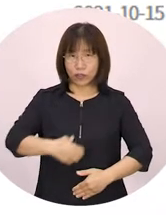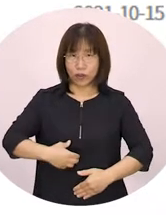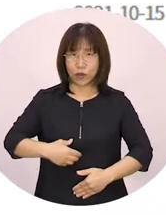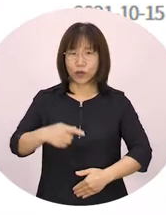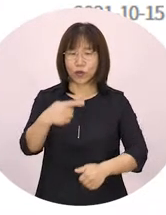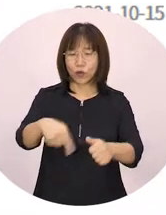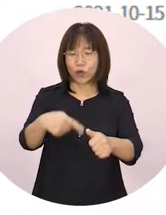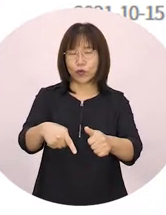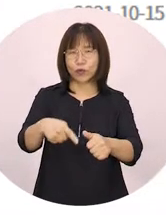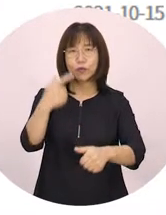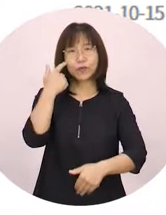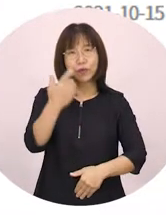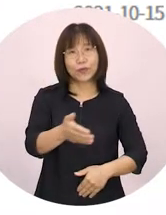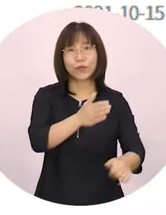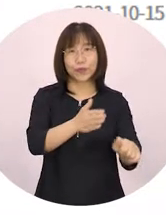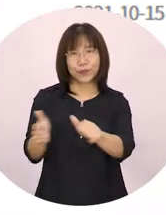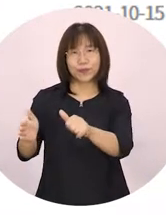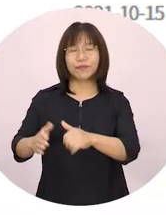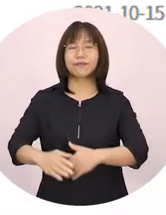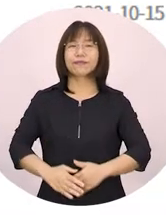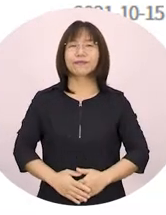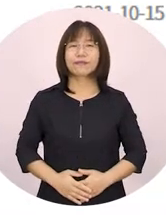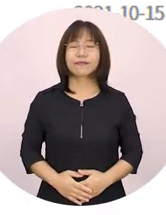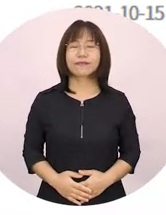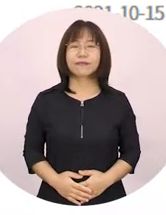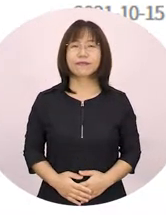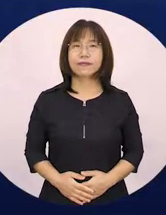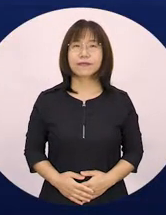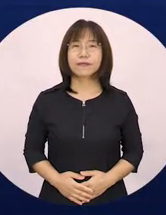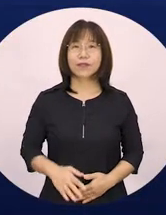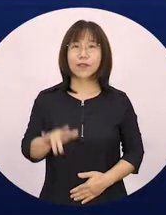강서구청 교육지원과로 문의하면 됩니다.